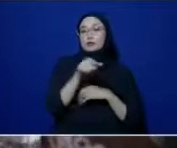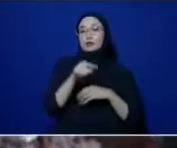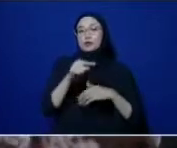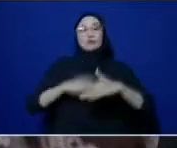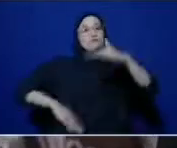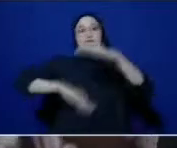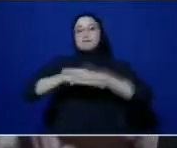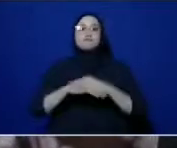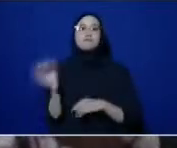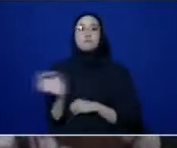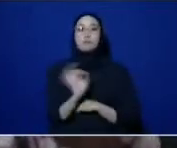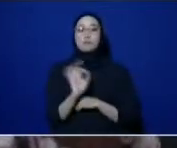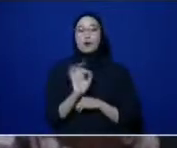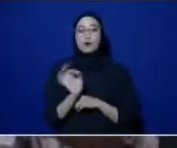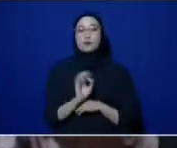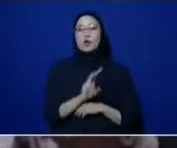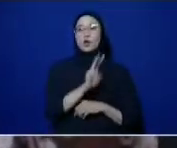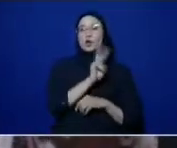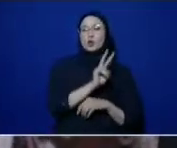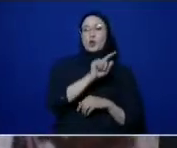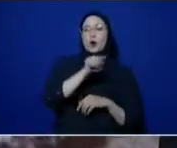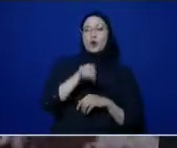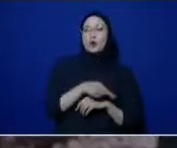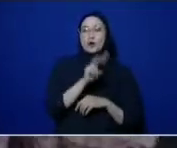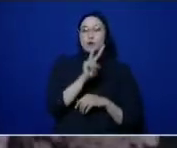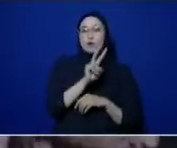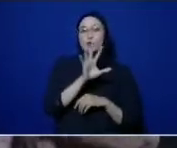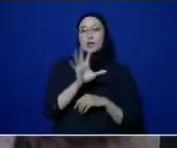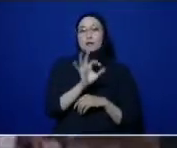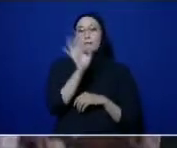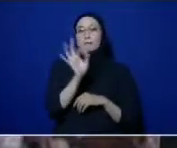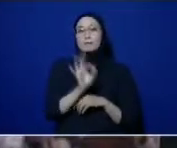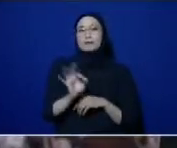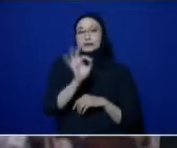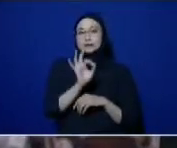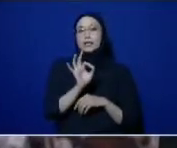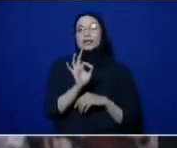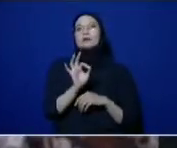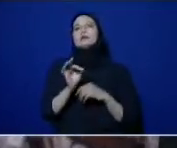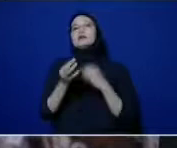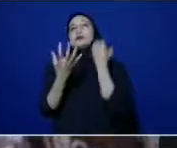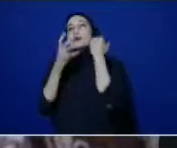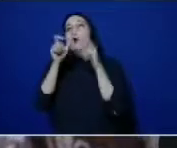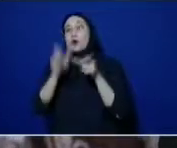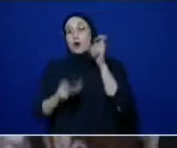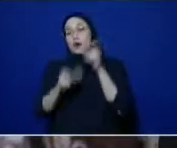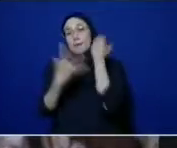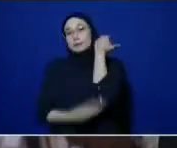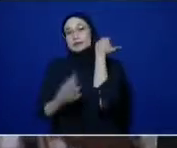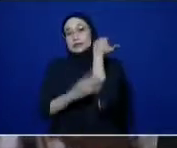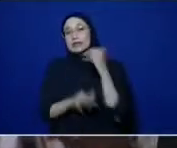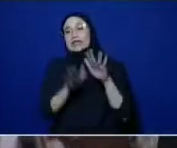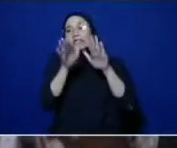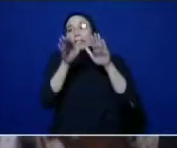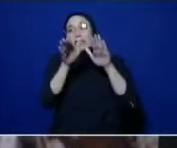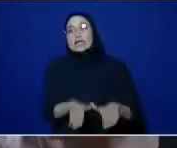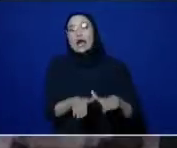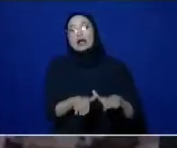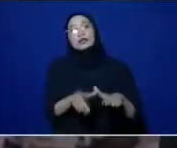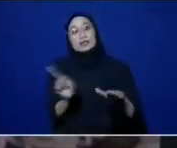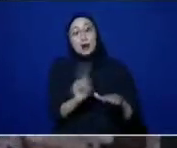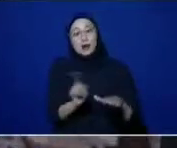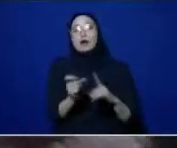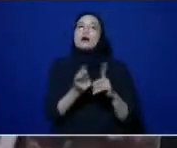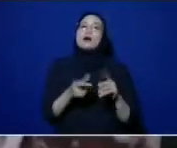juga sekitar 25% penduduk miskin tinggal di wilayah pesisir. Pertanyaannya,